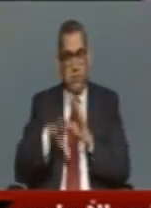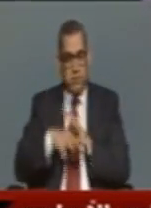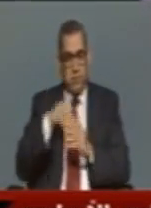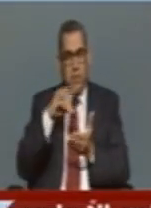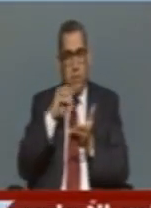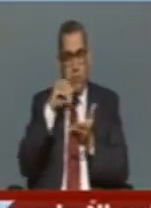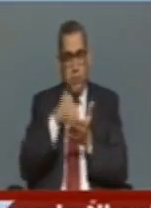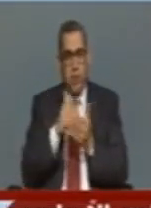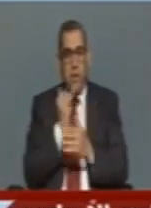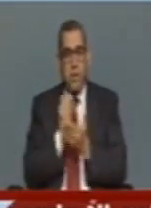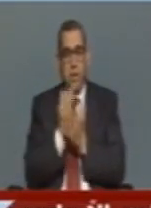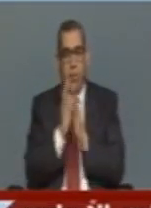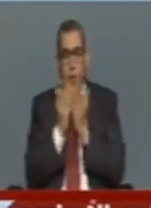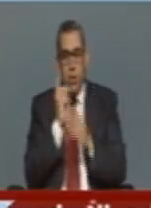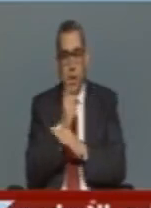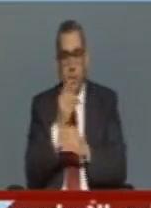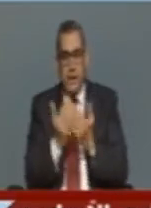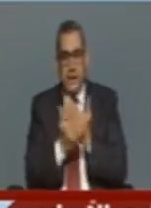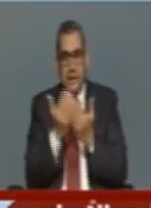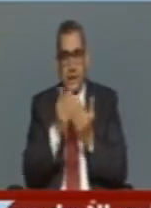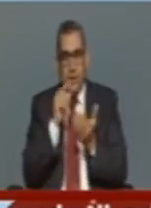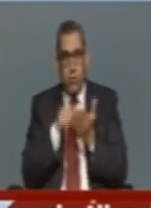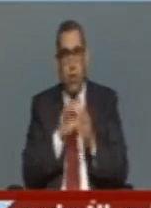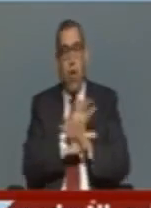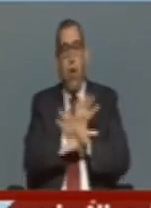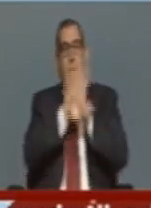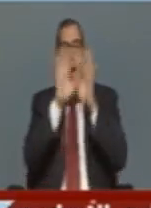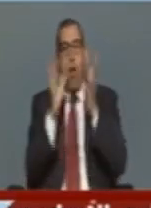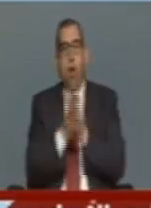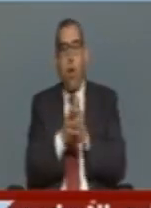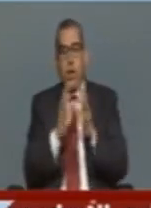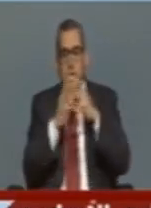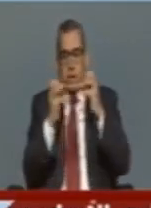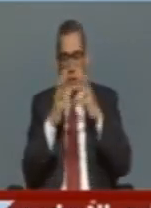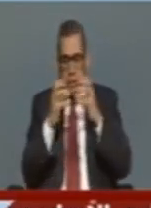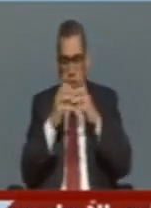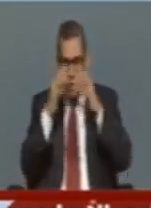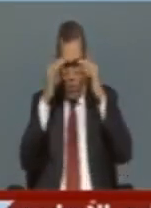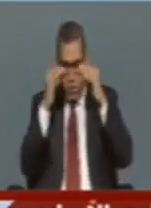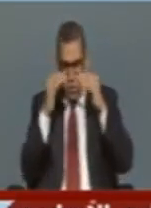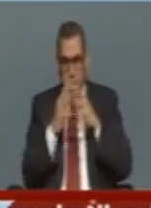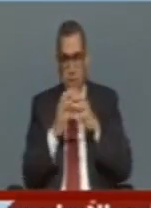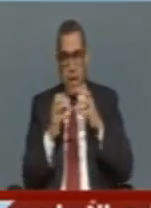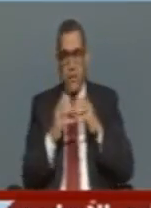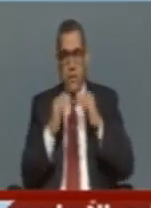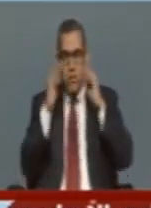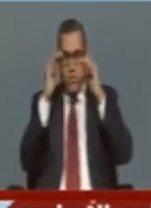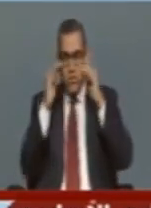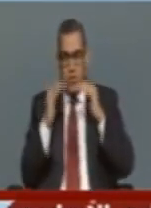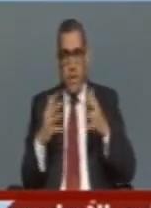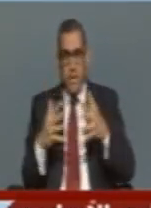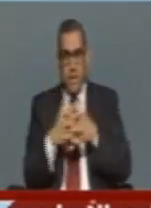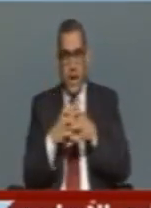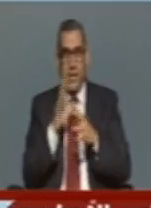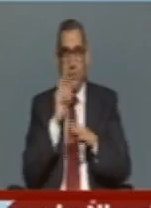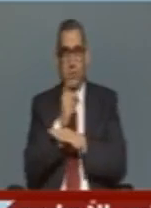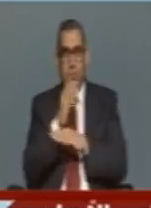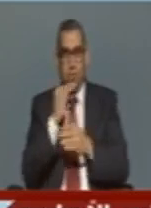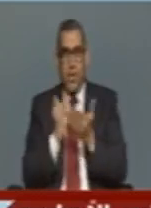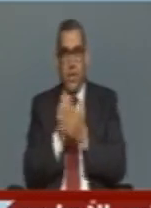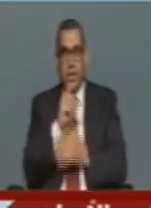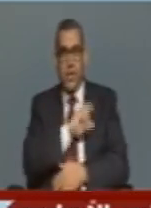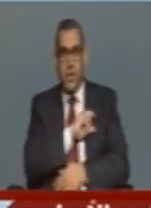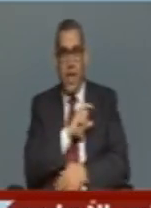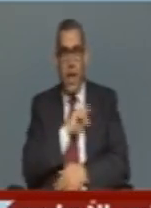تعليمية وتدريبية فيها كل الشرح بالتفصيل مع التدريبات يقدر الطالب يدخل على